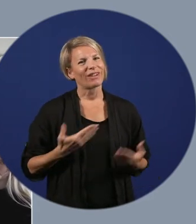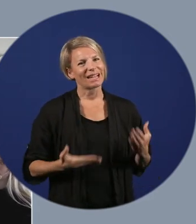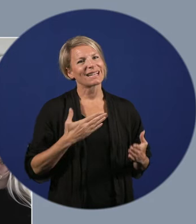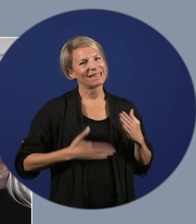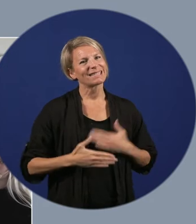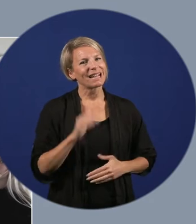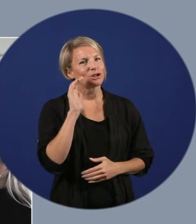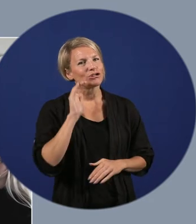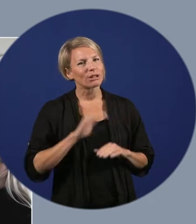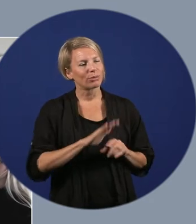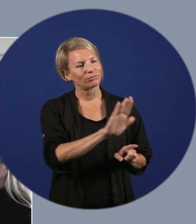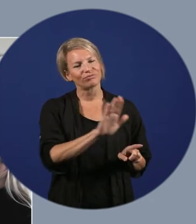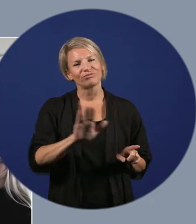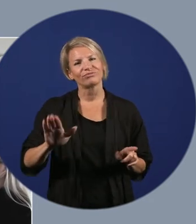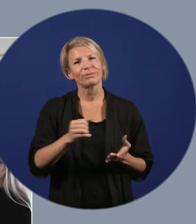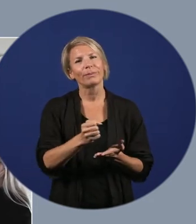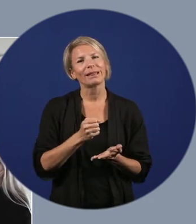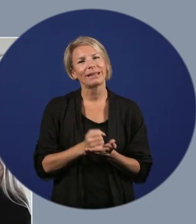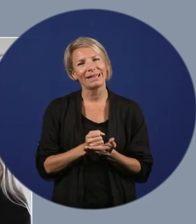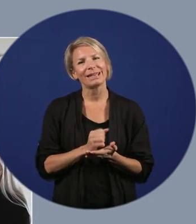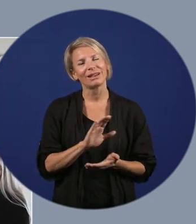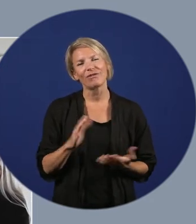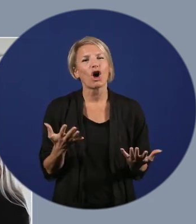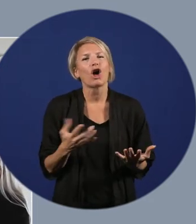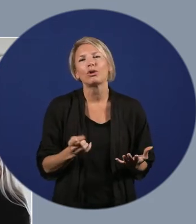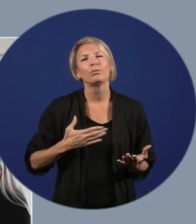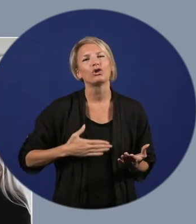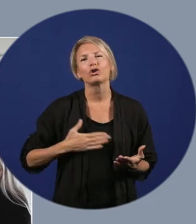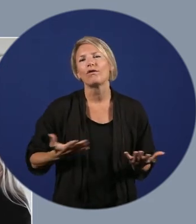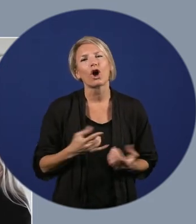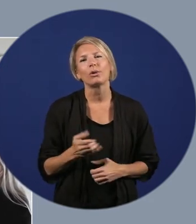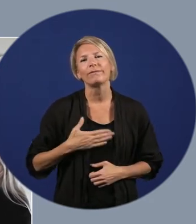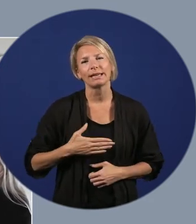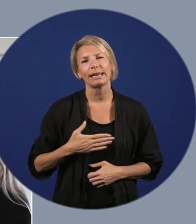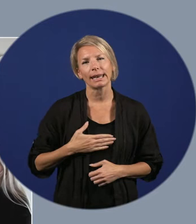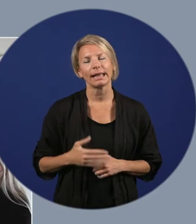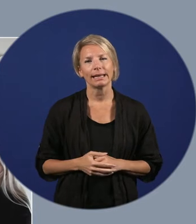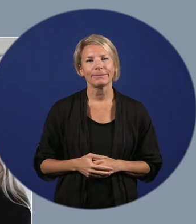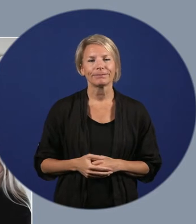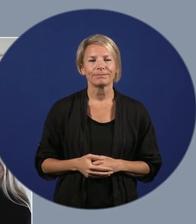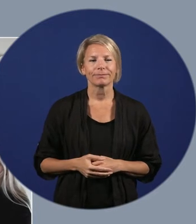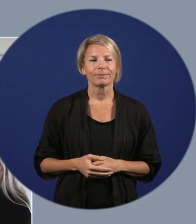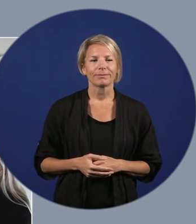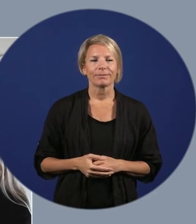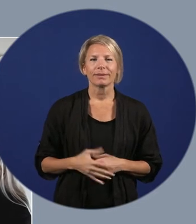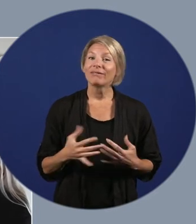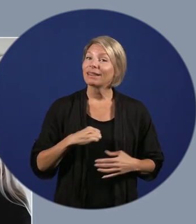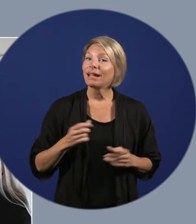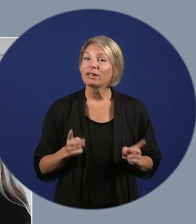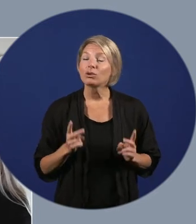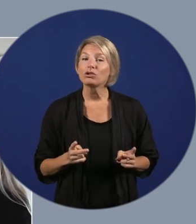att få lyssna på vad partierna stod för och vad de ville. Och jag tyckte också att det var liksom trevligt, för då kunde man få en